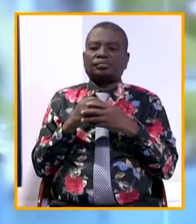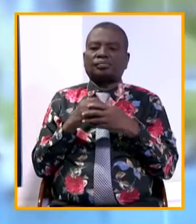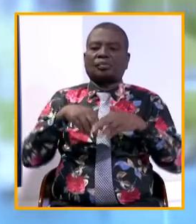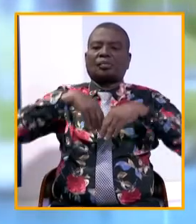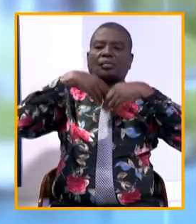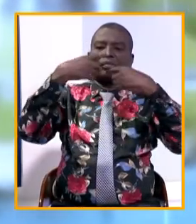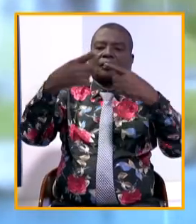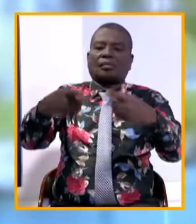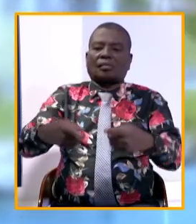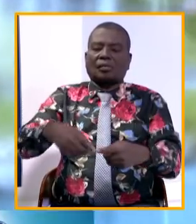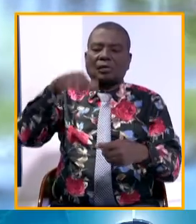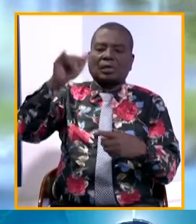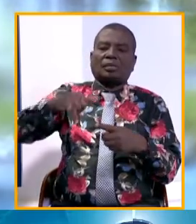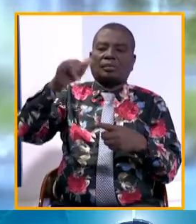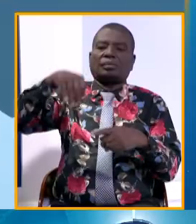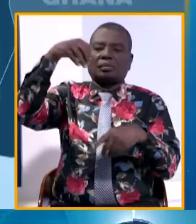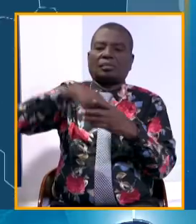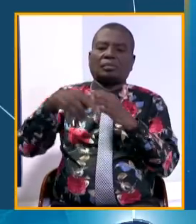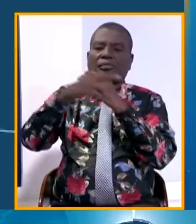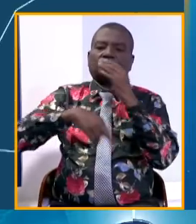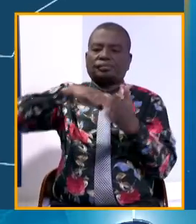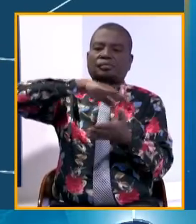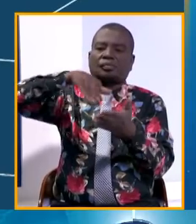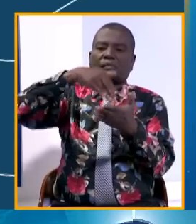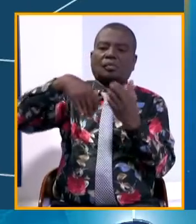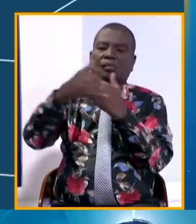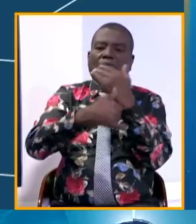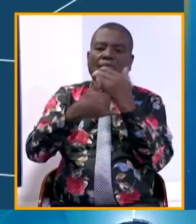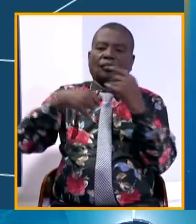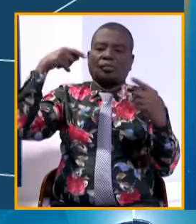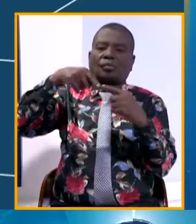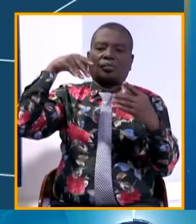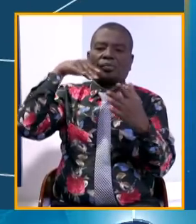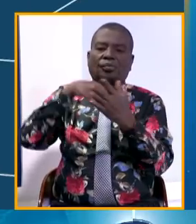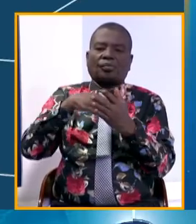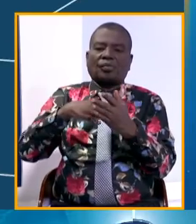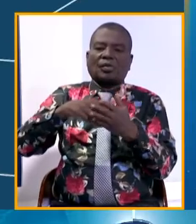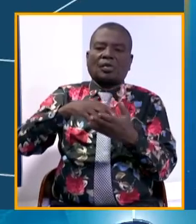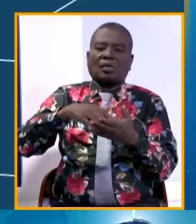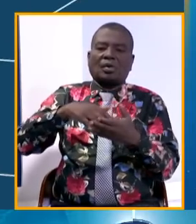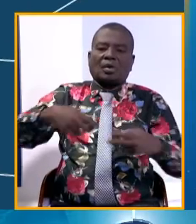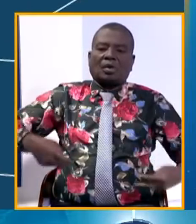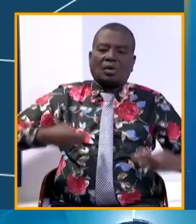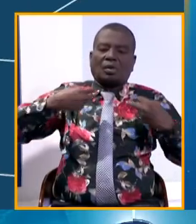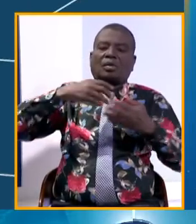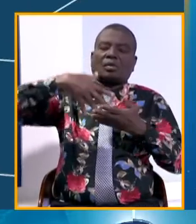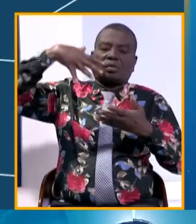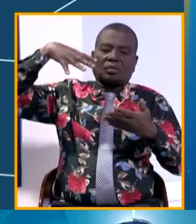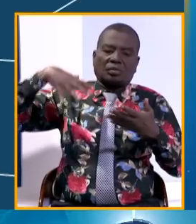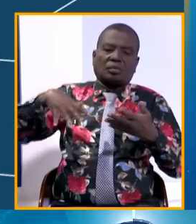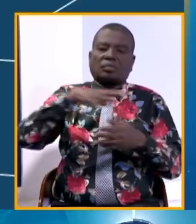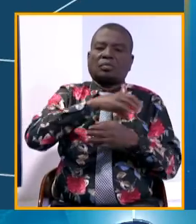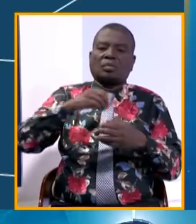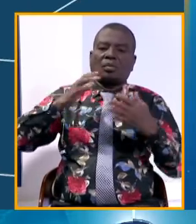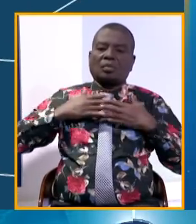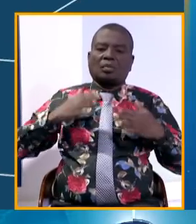Direction à présent Yamoussoukro, dans la région centre du pays. La lutte contre la vie chère au centre des réflexions. Le